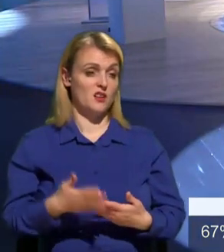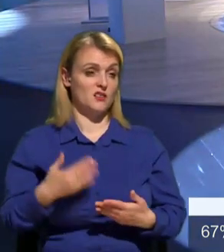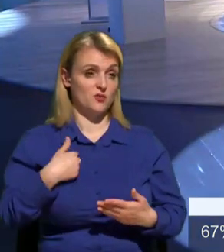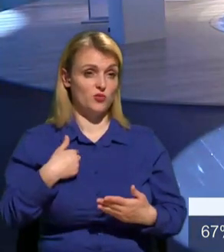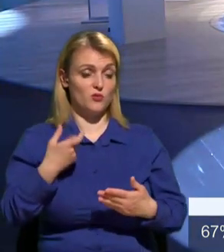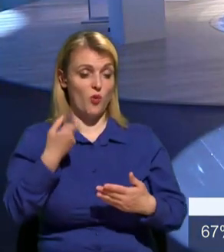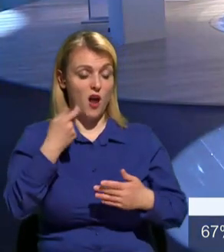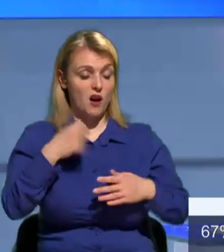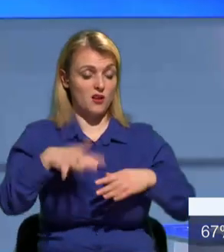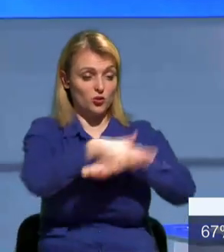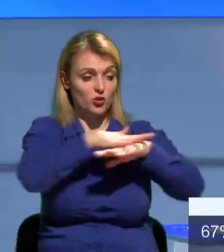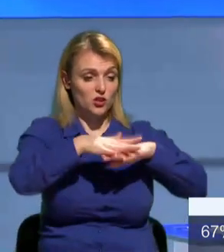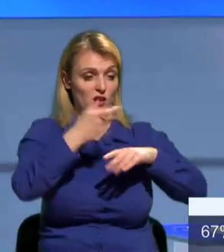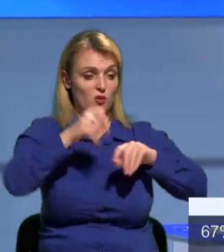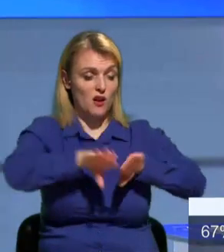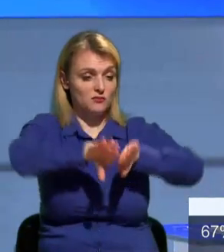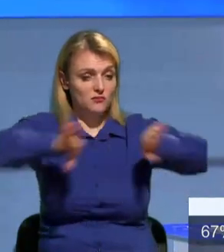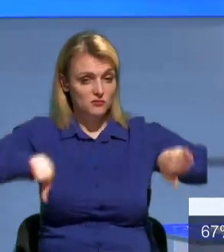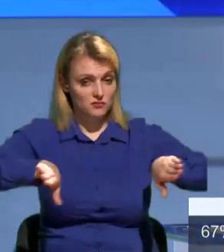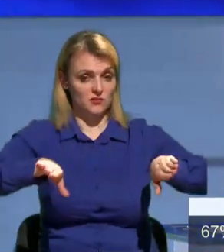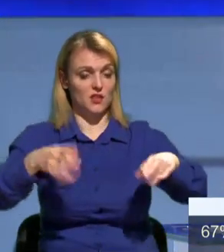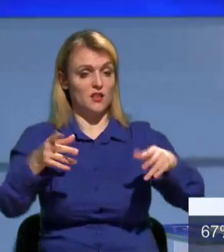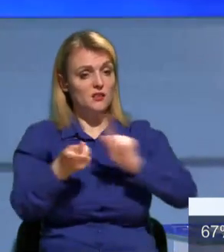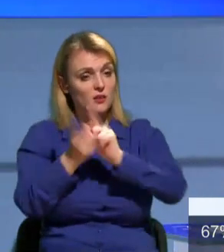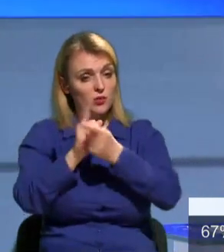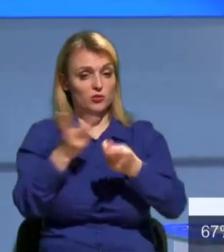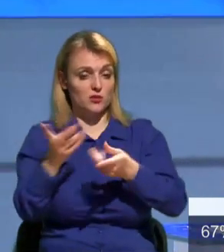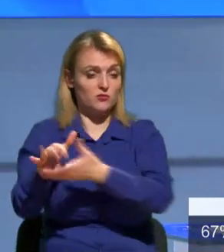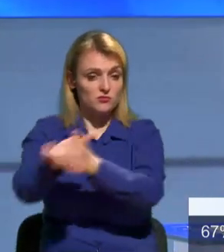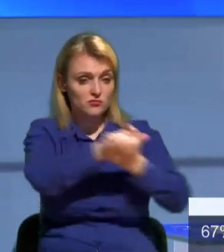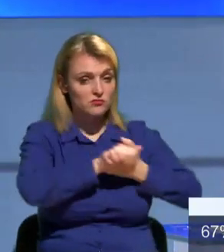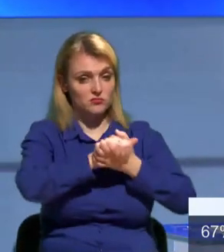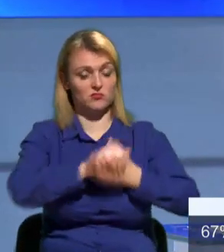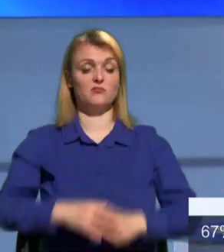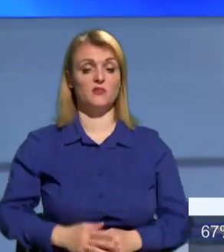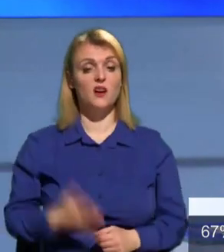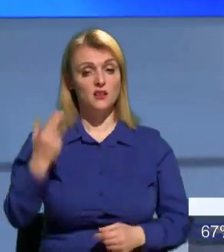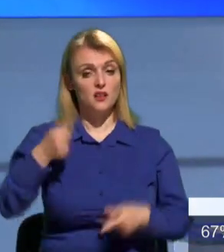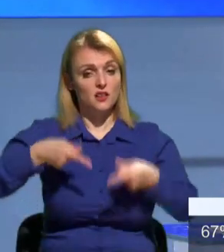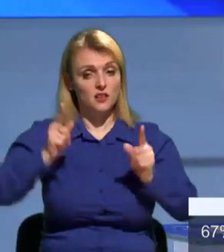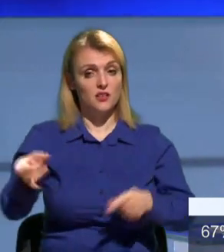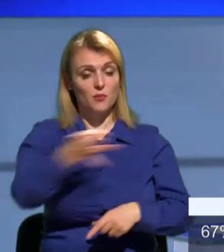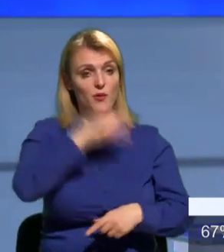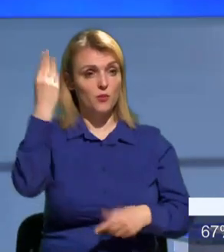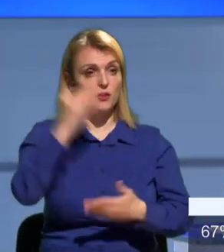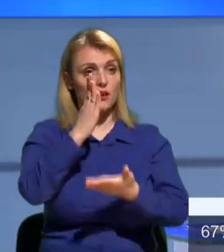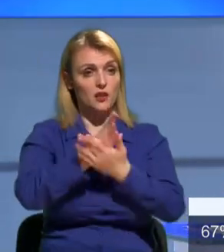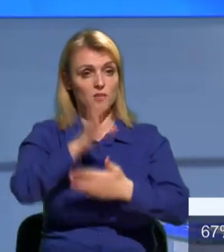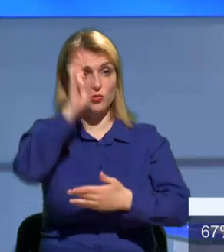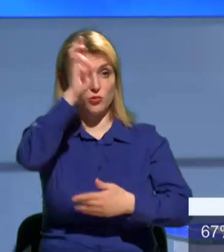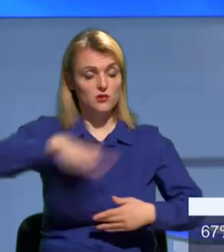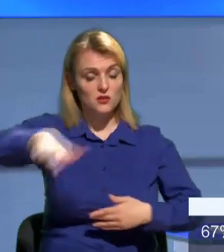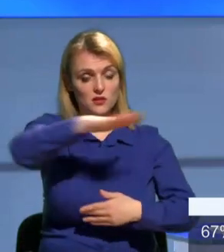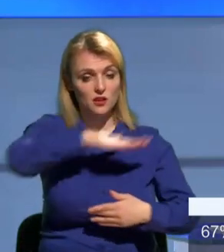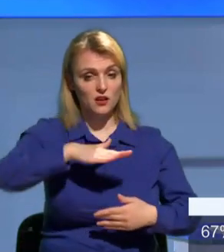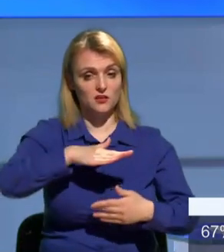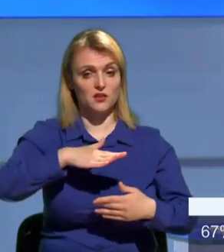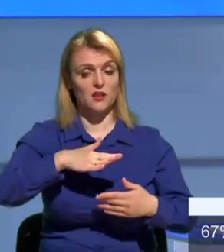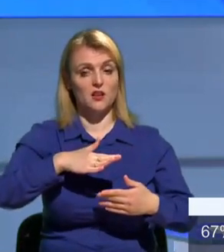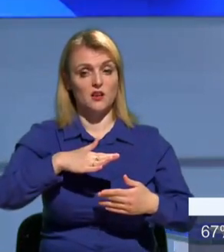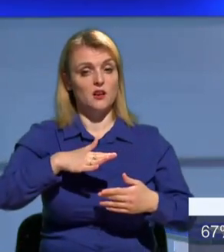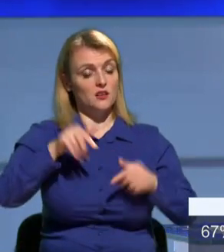Da, vă mulțumesc pentru întrebare. Într-adevăr, Republica Moldova este un stat unde conviețuiesc pașnic